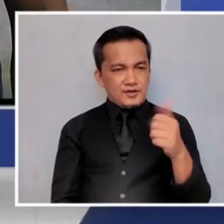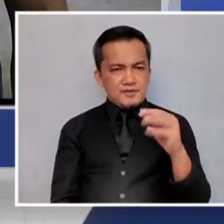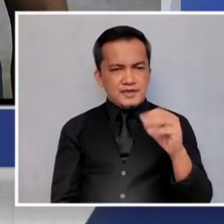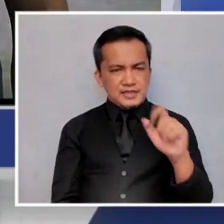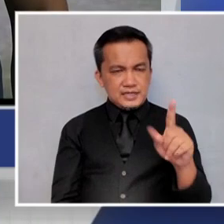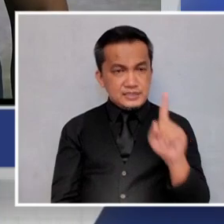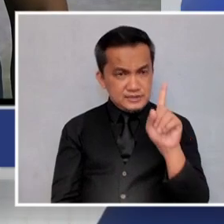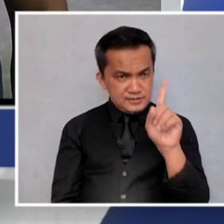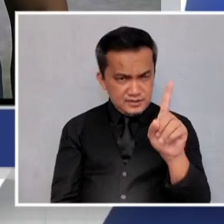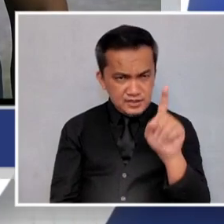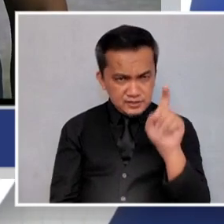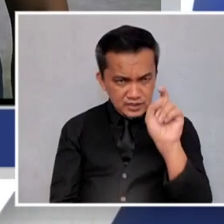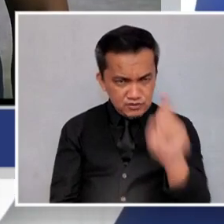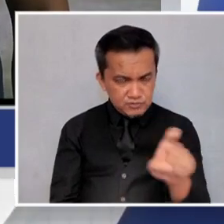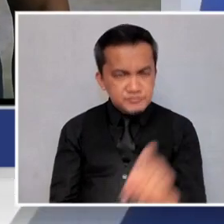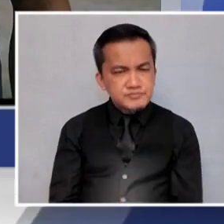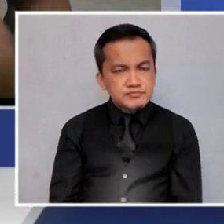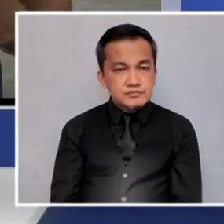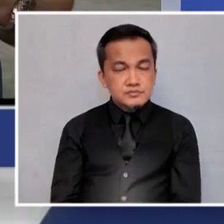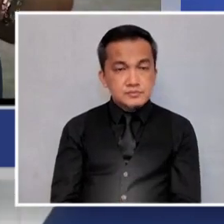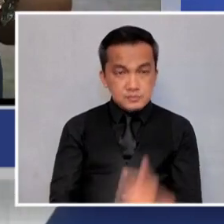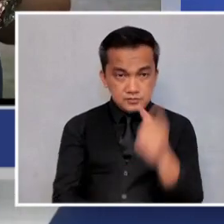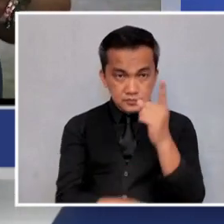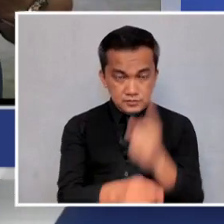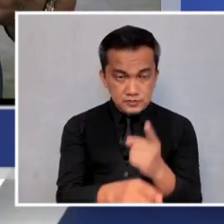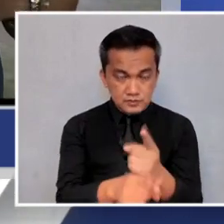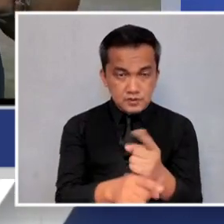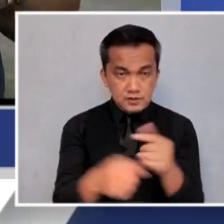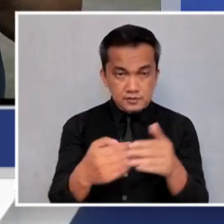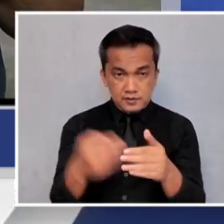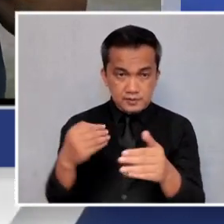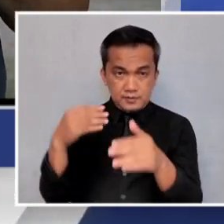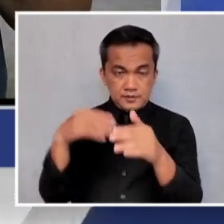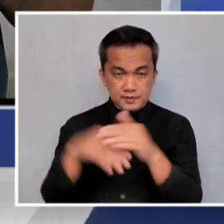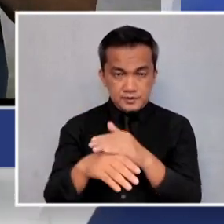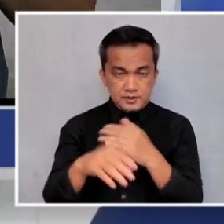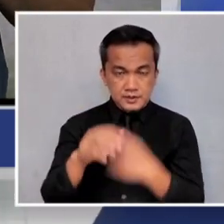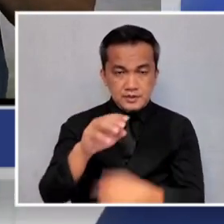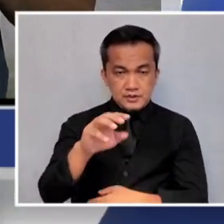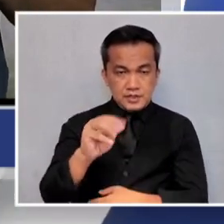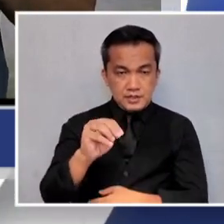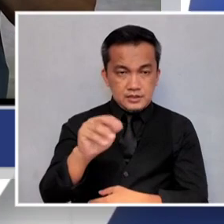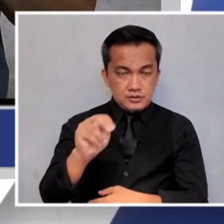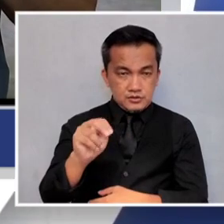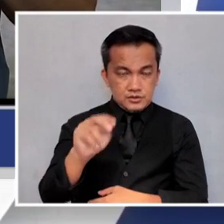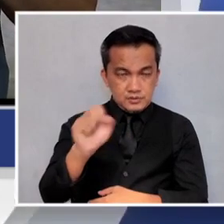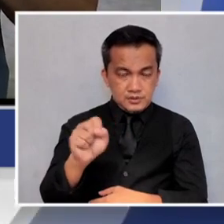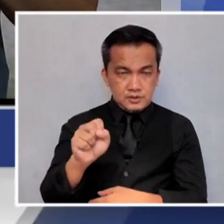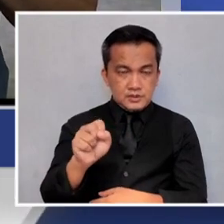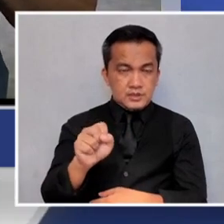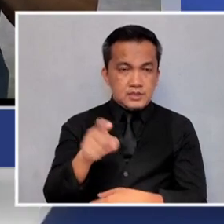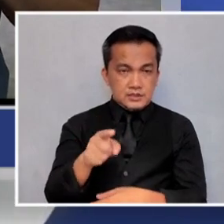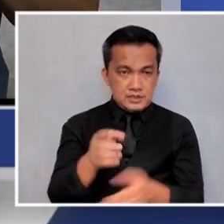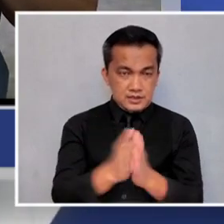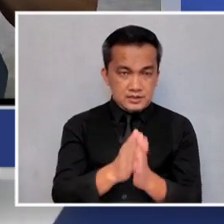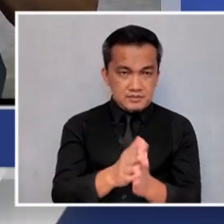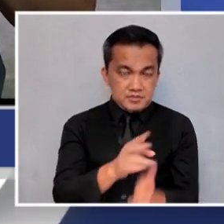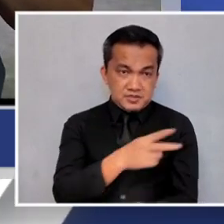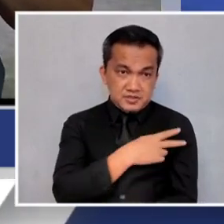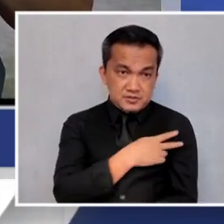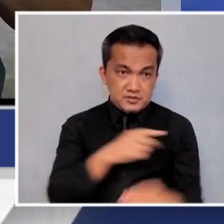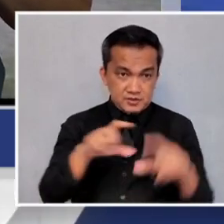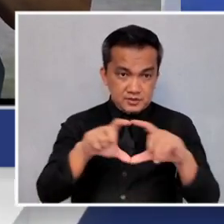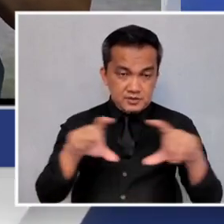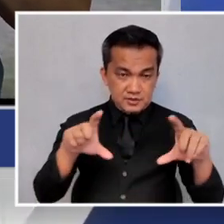lang. Kumpirmado ba na bago papasukin sa Manila North Cemetery ay hihingan ka ng vaccination card?